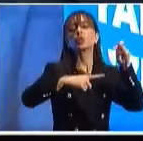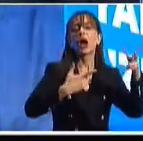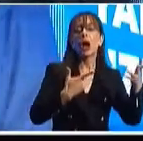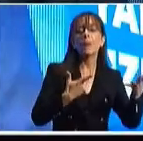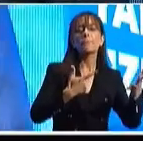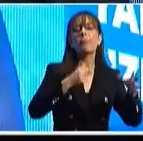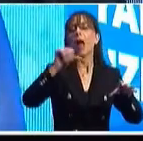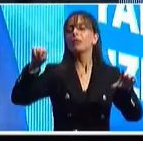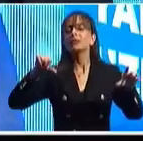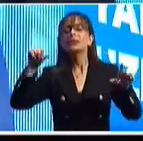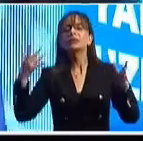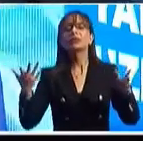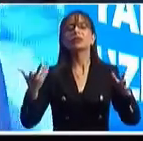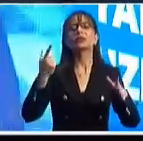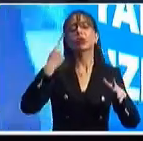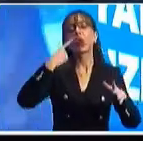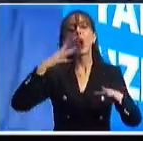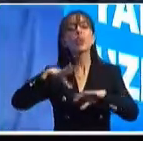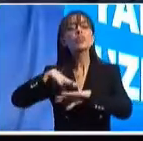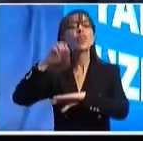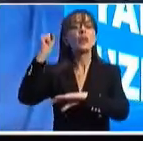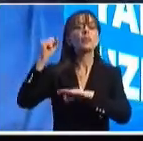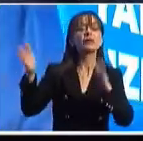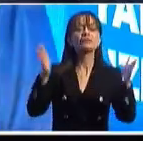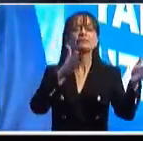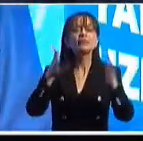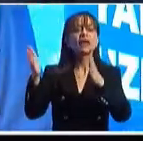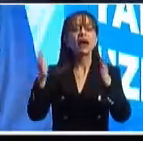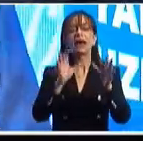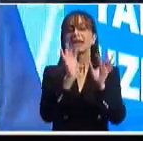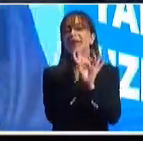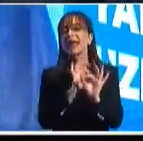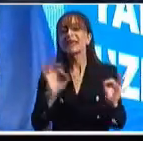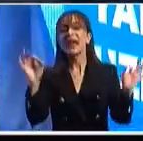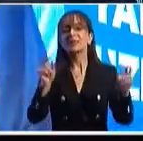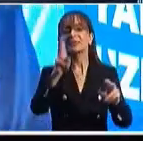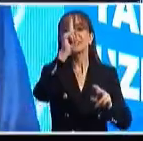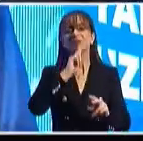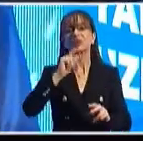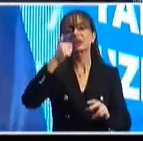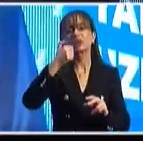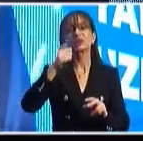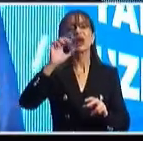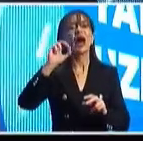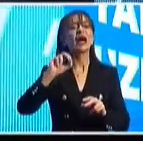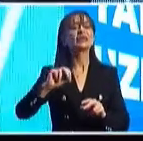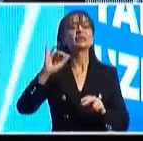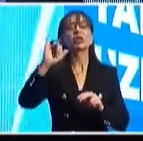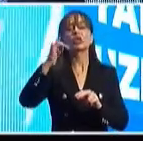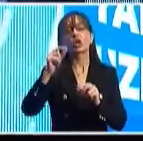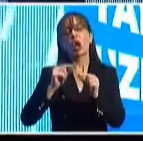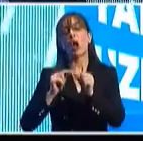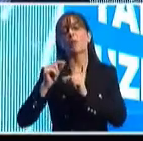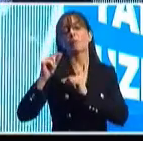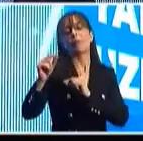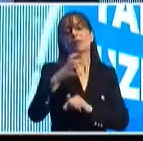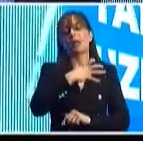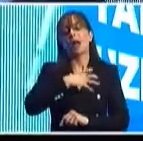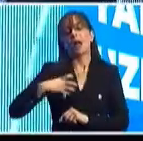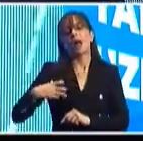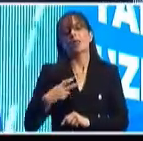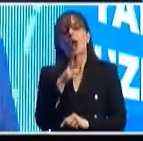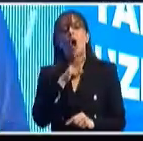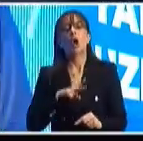ve Göztepe, Çayırova arasında tam 260 kilometre ana yol ve yan